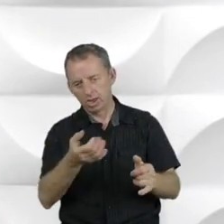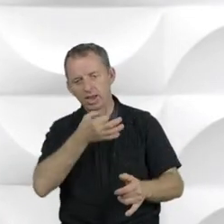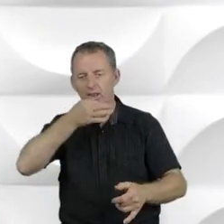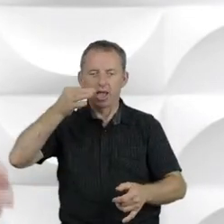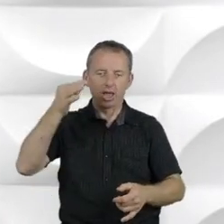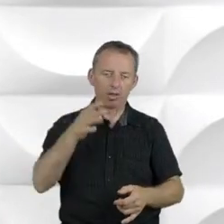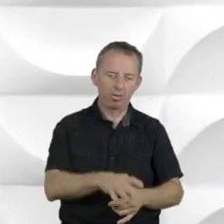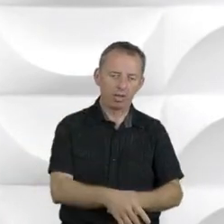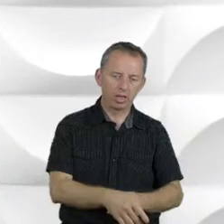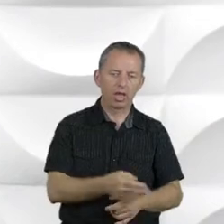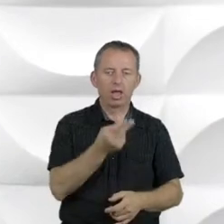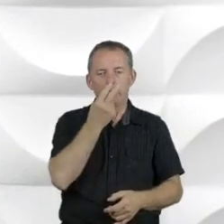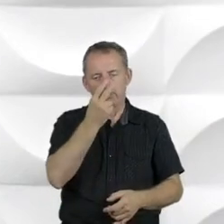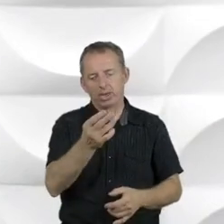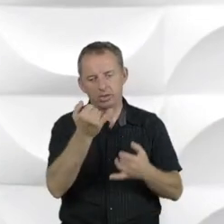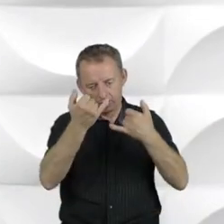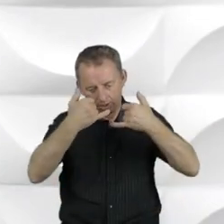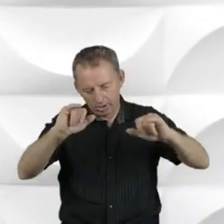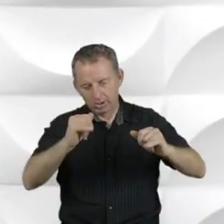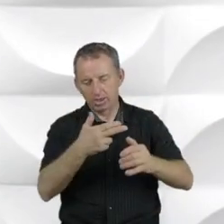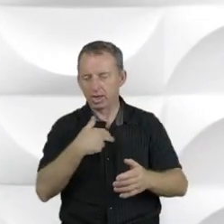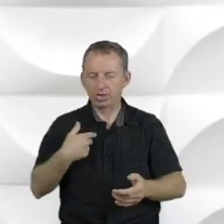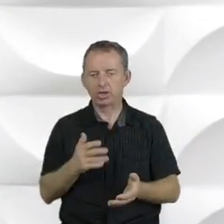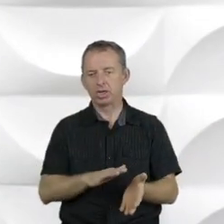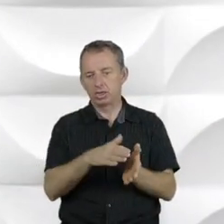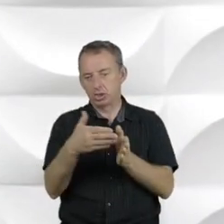najmłodszy, patrząc z naszej strony,